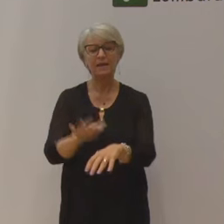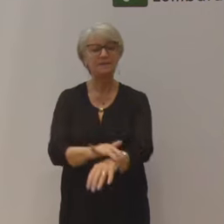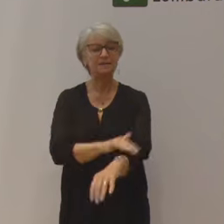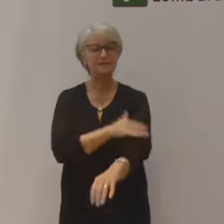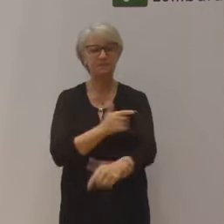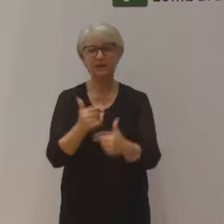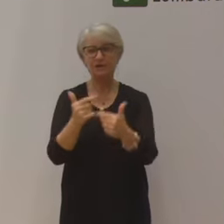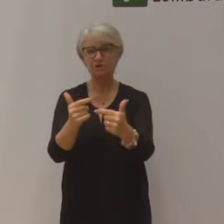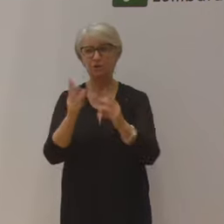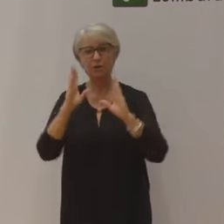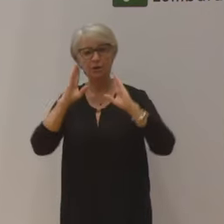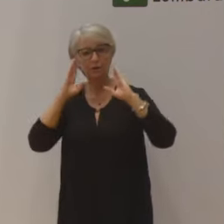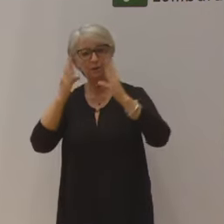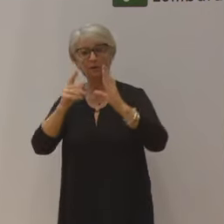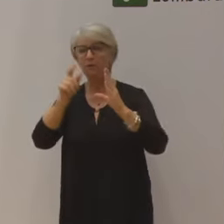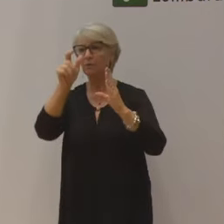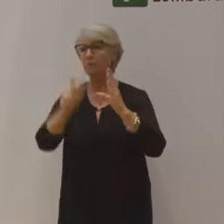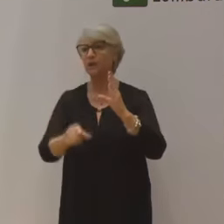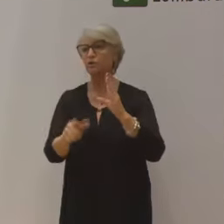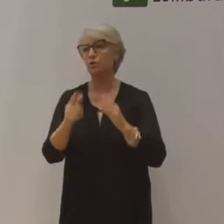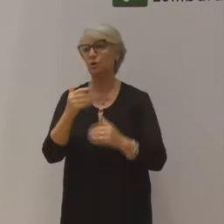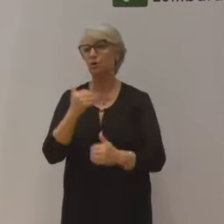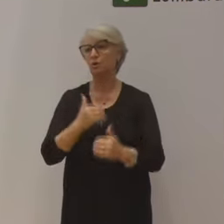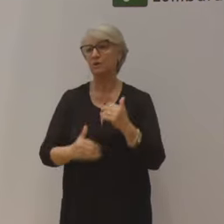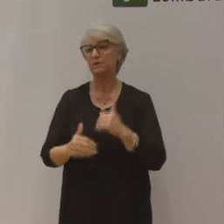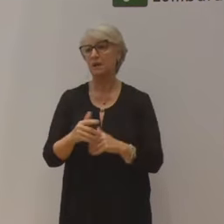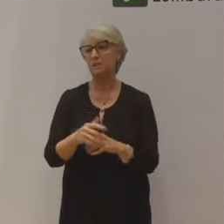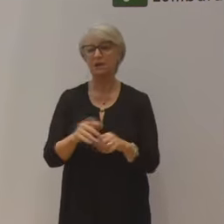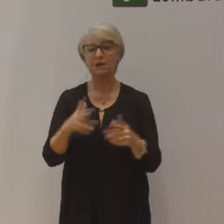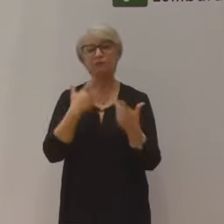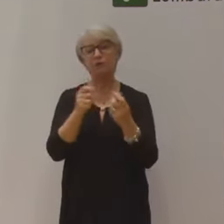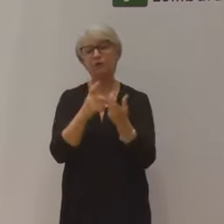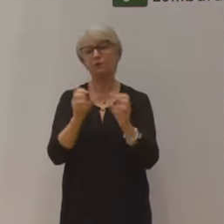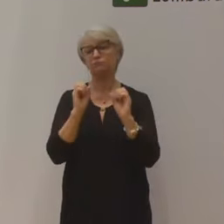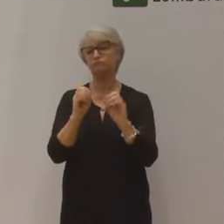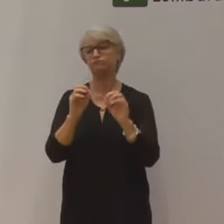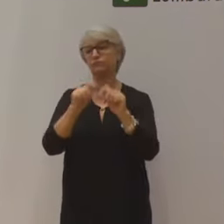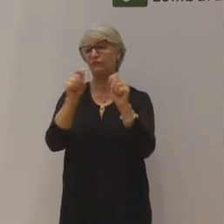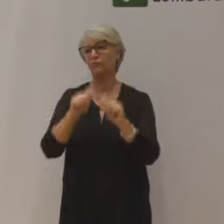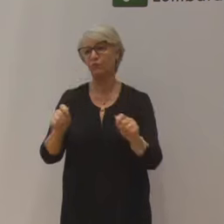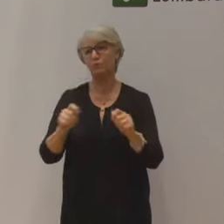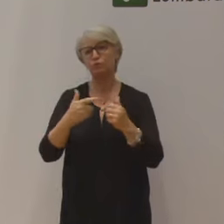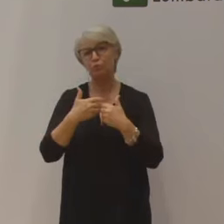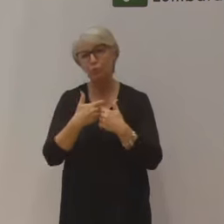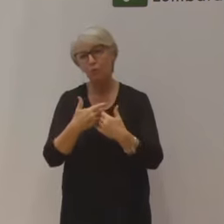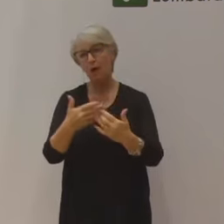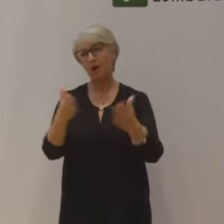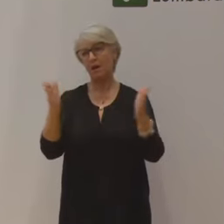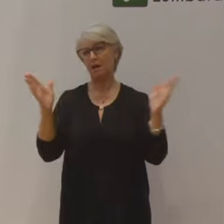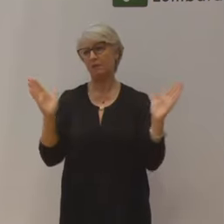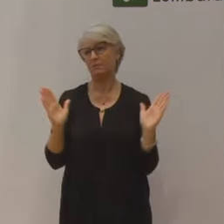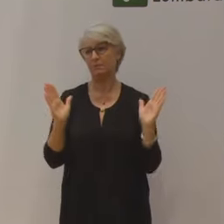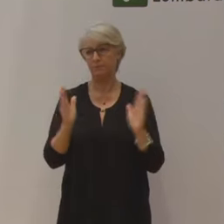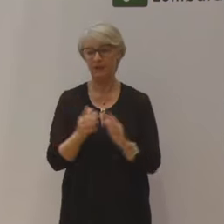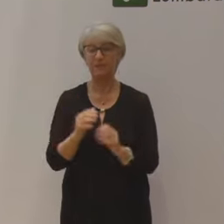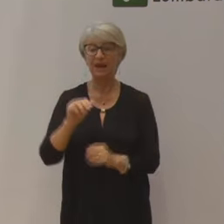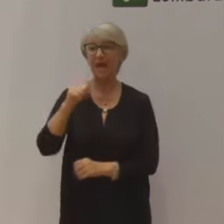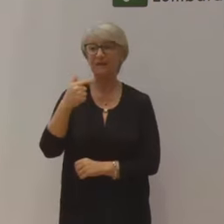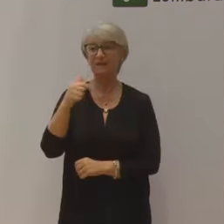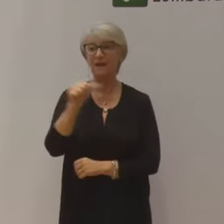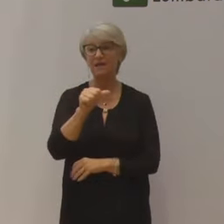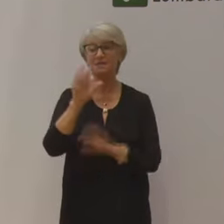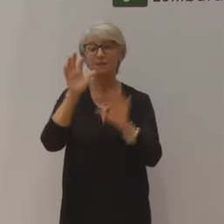sensibilizzazione rivolto proprio alle persone con disabilità, quindi la formazione più ampia, più a vasto spettro, di cui appunto la TS di